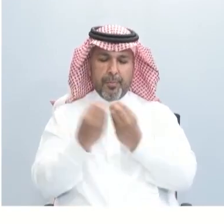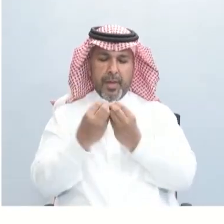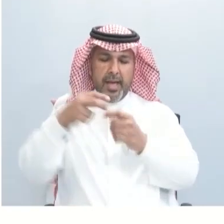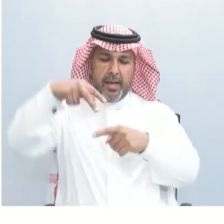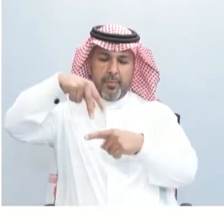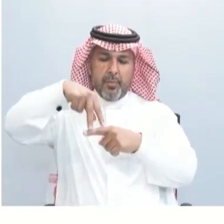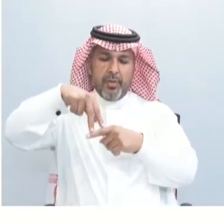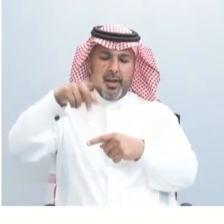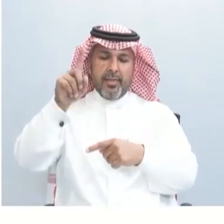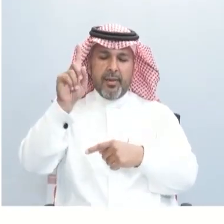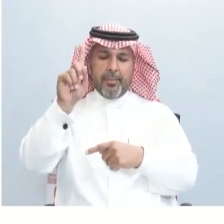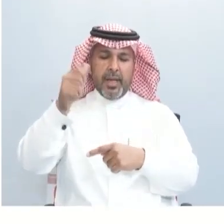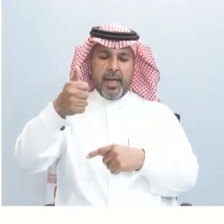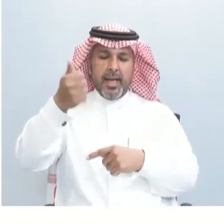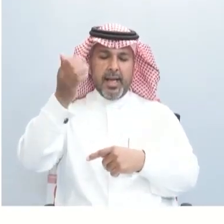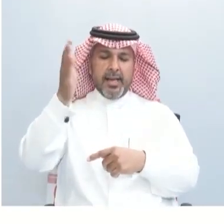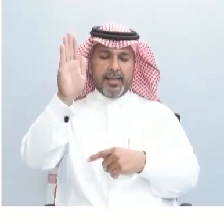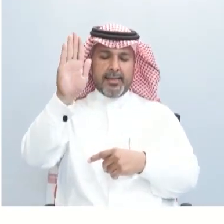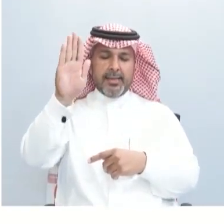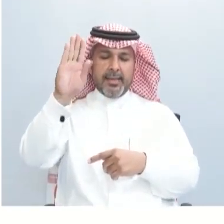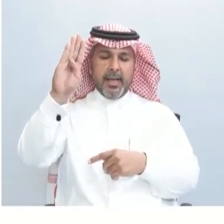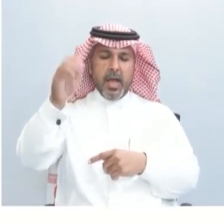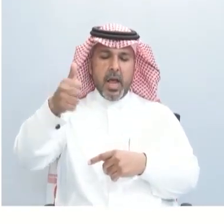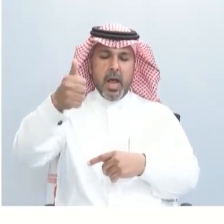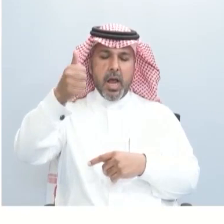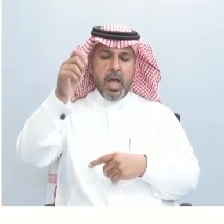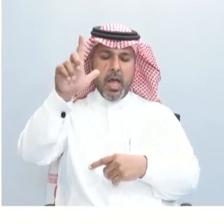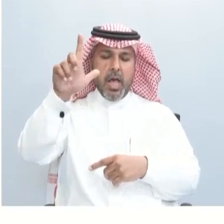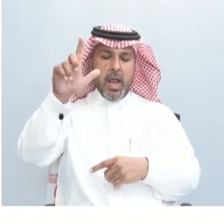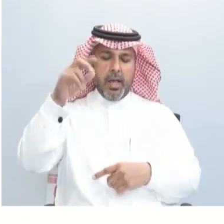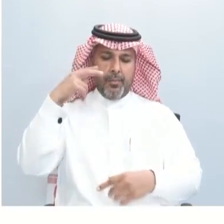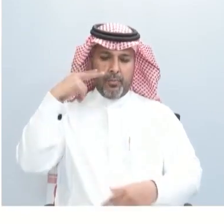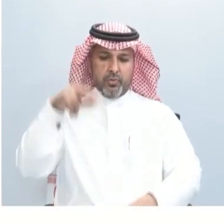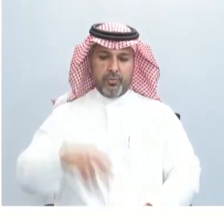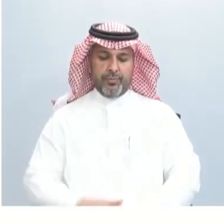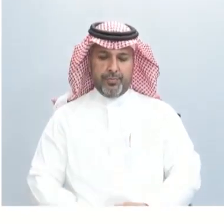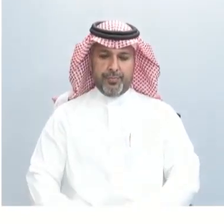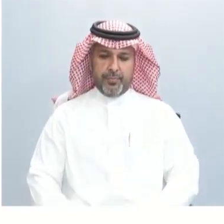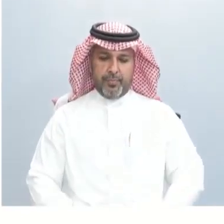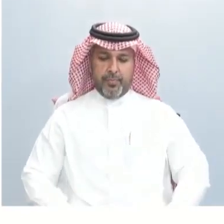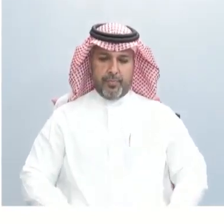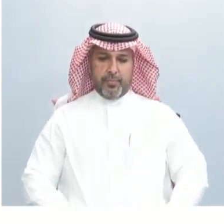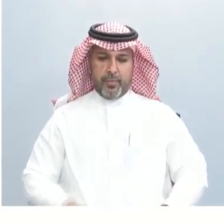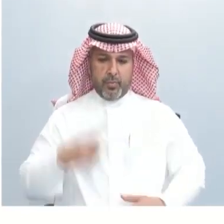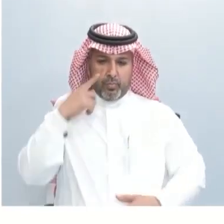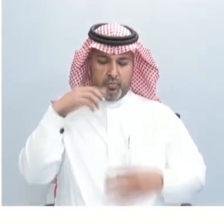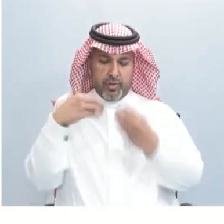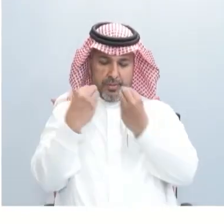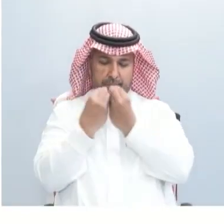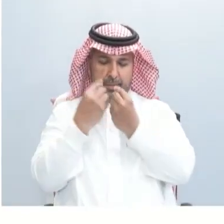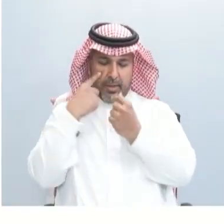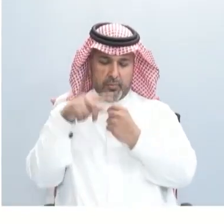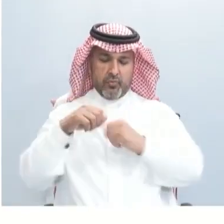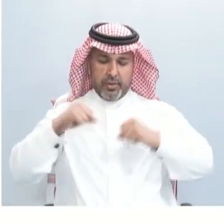باسكال هذا رابط الدرس الرقمي الهدف استعمل التوافيق ومثلث باسكال لايجاد